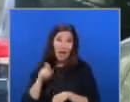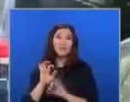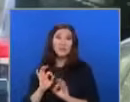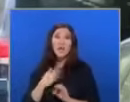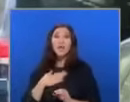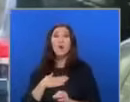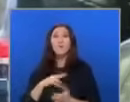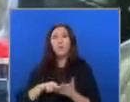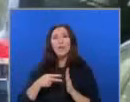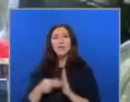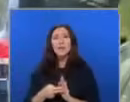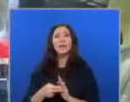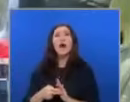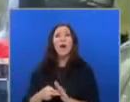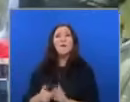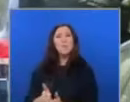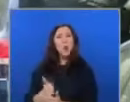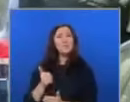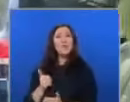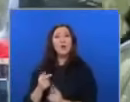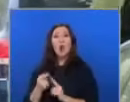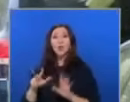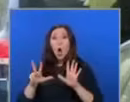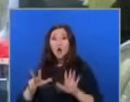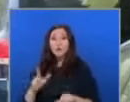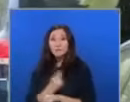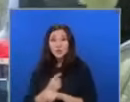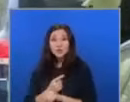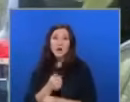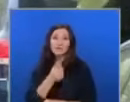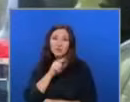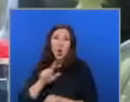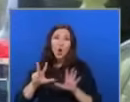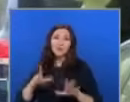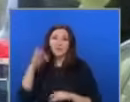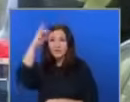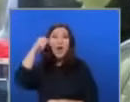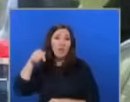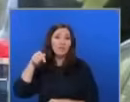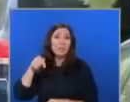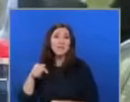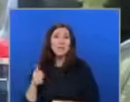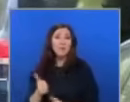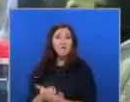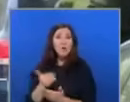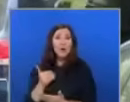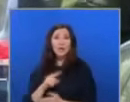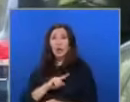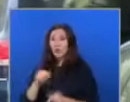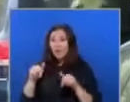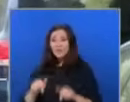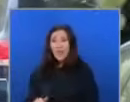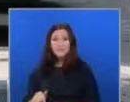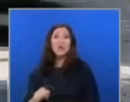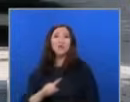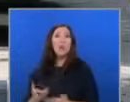планирана профилактика от 8 часа сутринта в събота до 8 часа сутринта в неделя. Но тази профилактика до ден днешен, до момента, до преди един час,